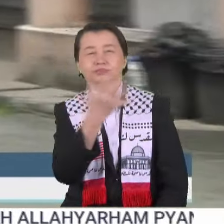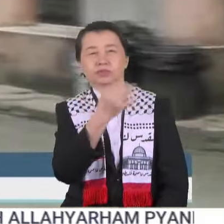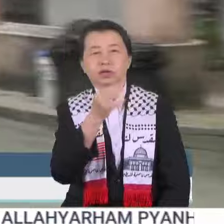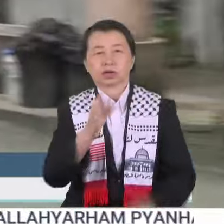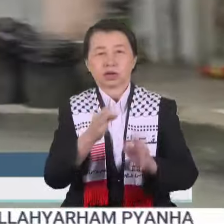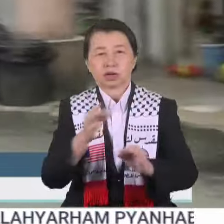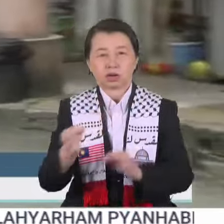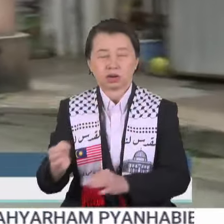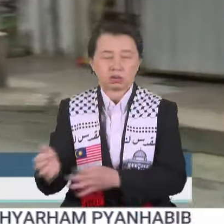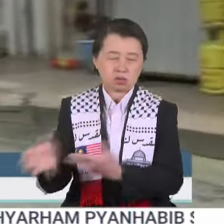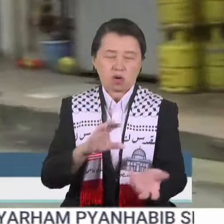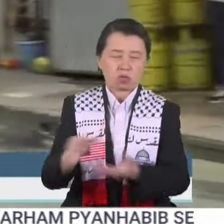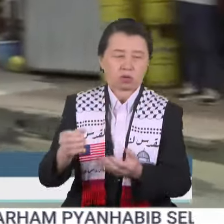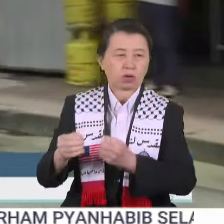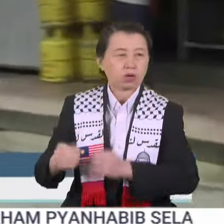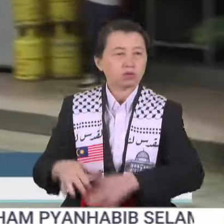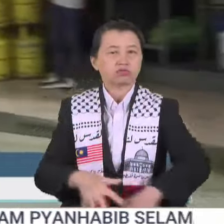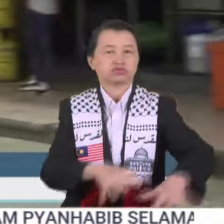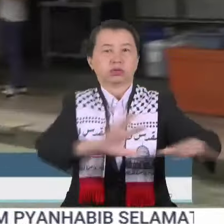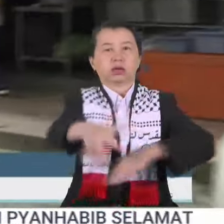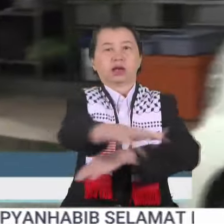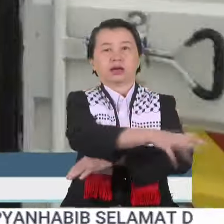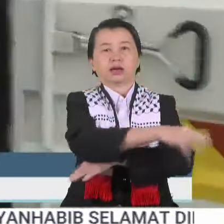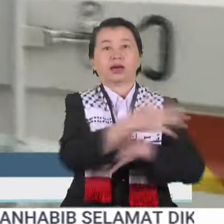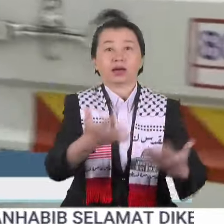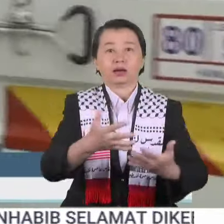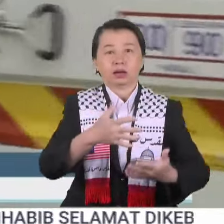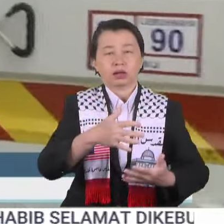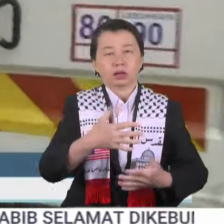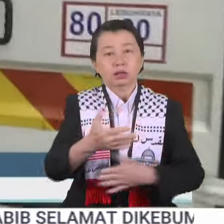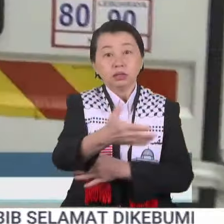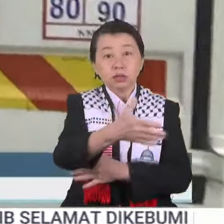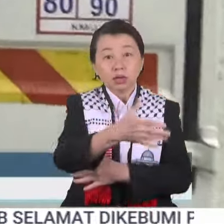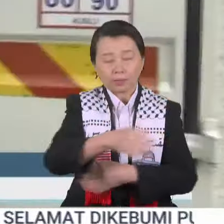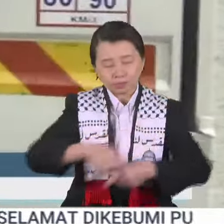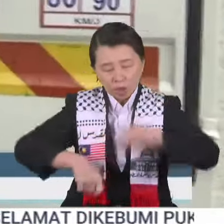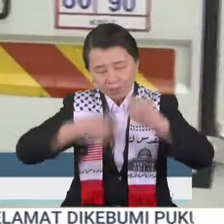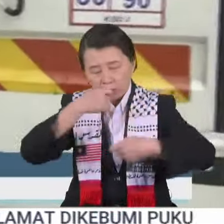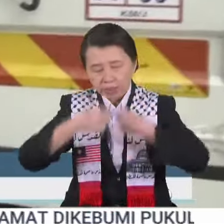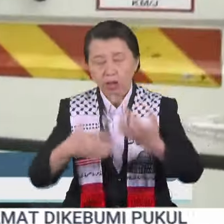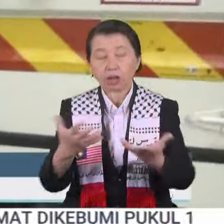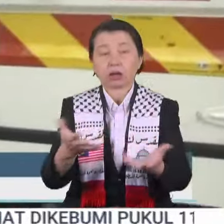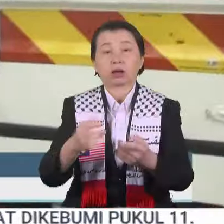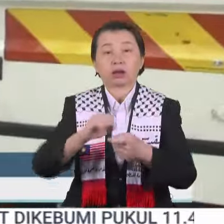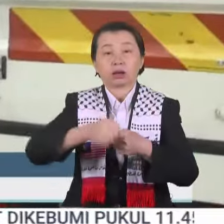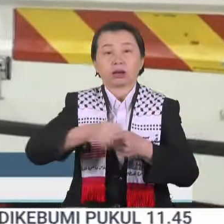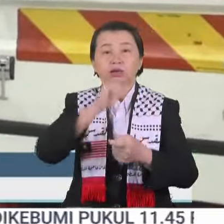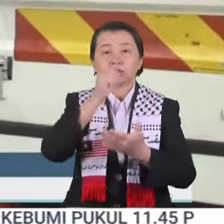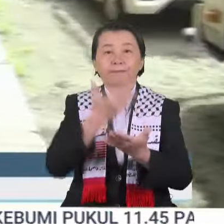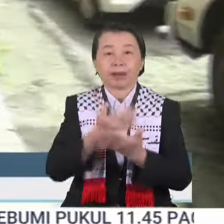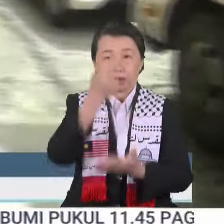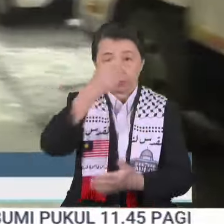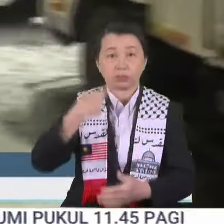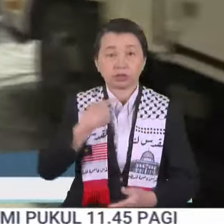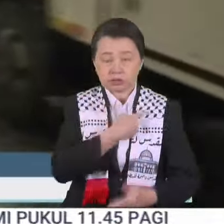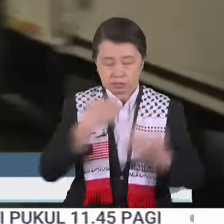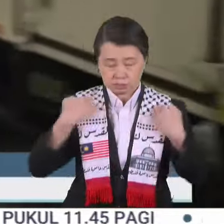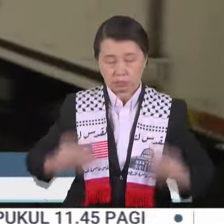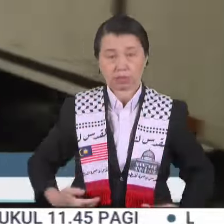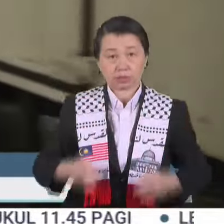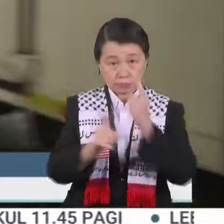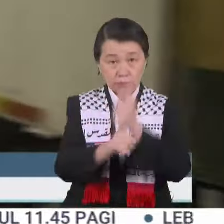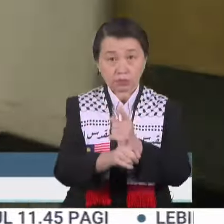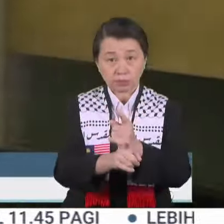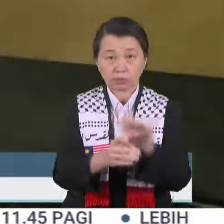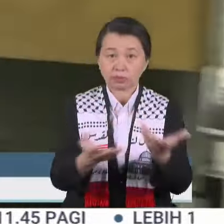silap pergi laut sudah kan. Jadi yang itu seafood kita makan tu, ikan-ikan, udang-udang, tidak sihat juga untuk kita punya badan lah,